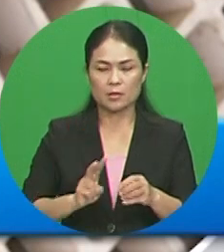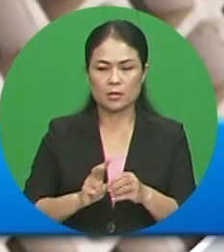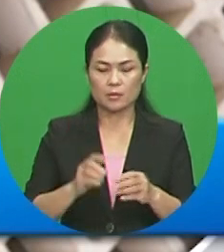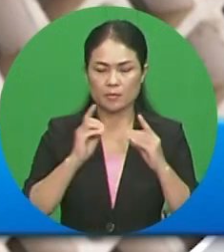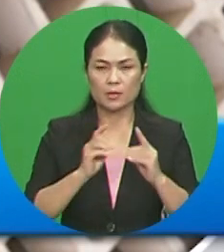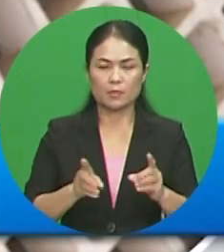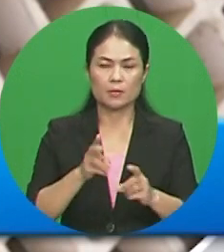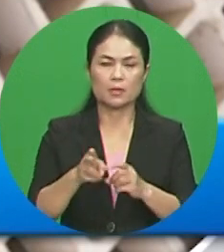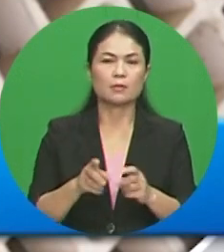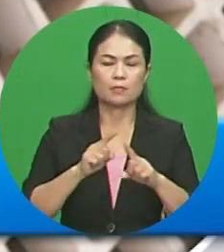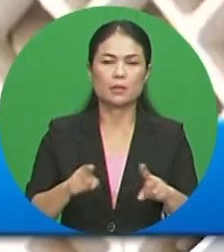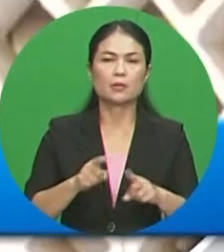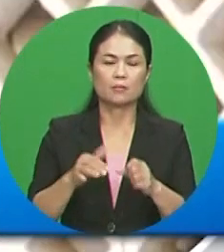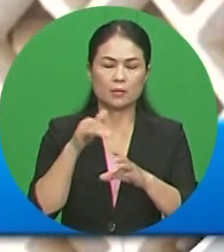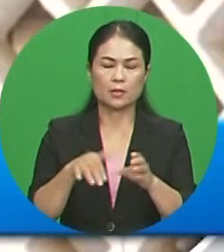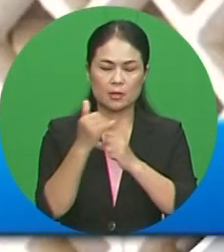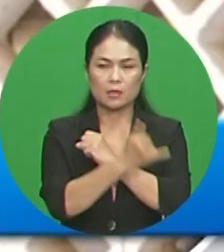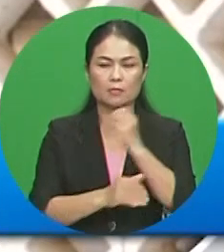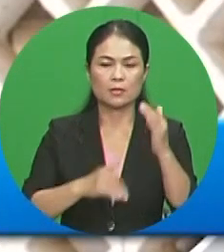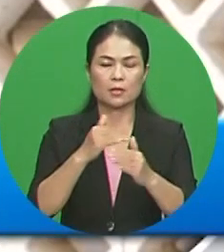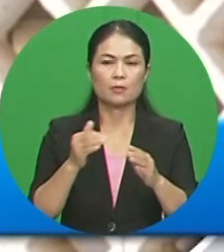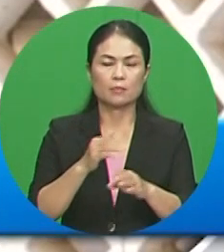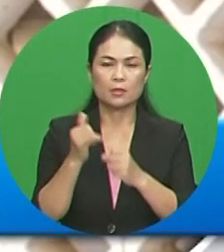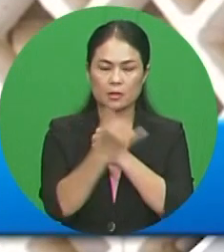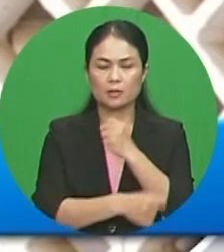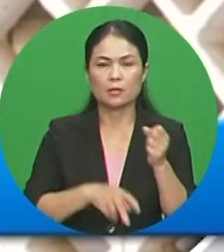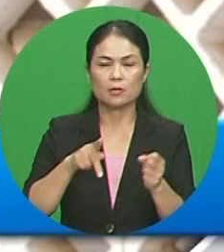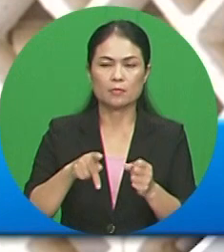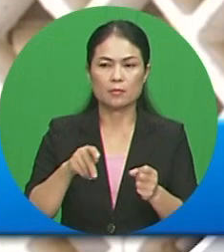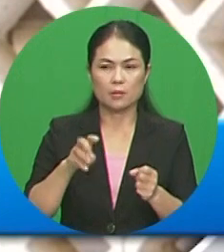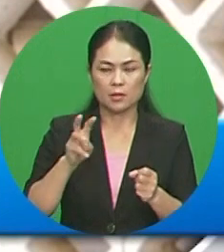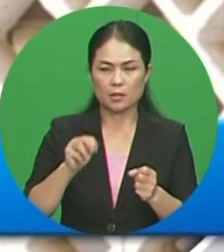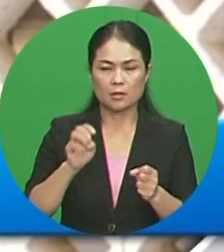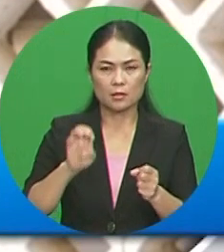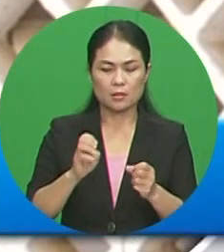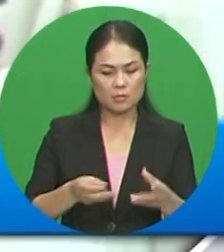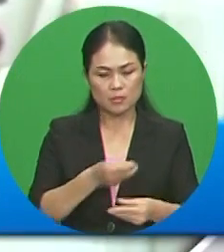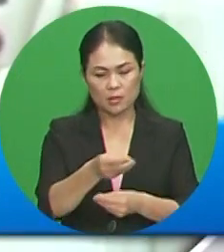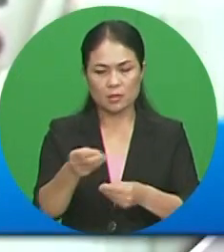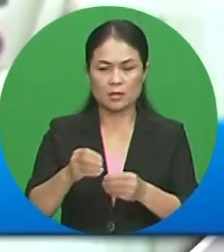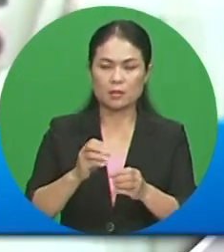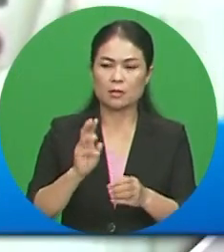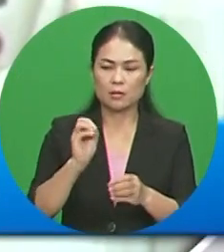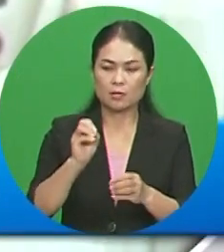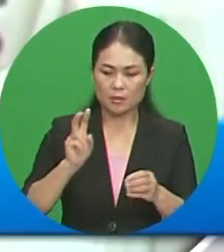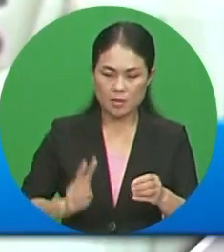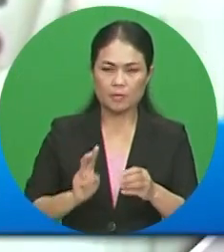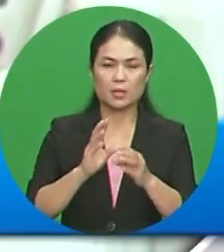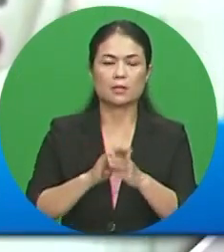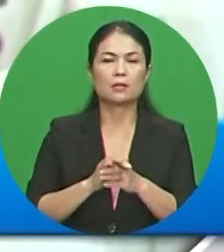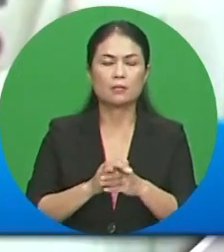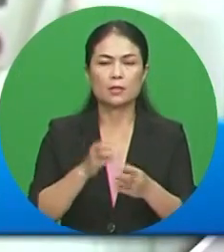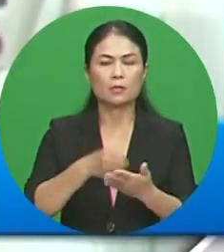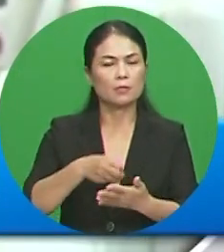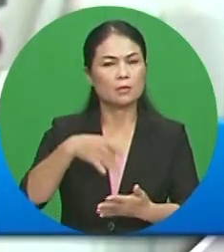ភ្លាមៗប៉ុន្តែនៅក្នុងប្រទេសកំពុងអភិវឌ្ឍដូចជាប្រទេសហ្គីណេក្តីការចែកចាយអុកស៊ីហ្សែនប្រកបដោយប្រសិទ្ធភាពមានតម្